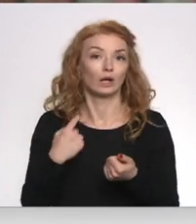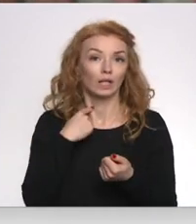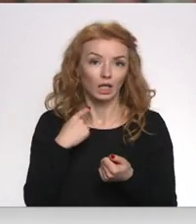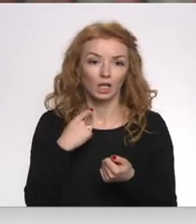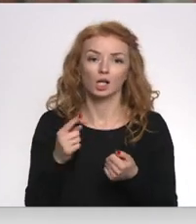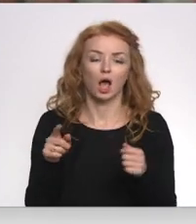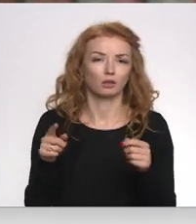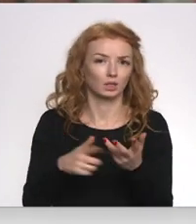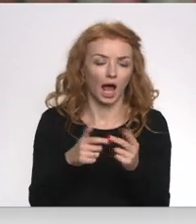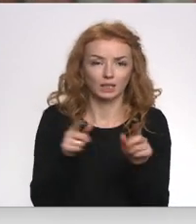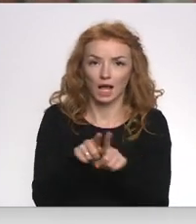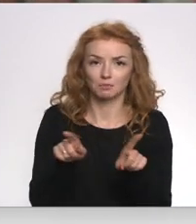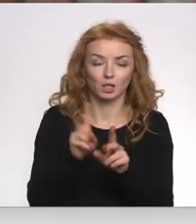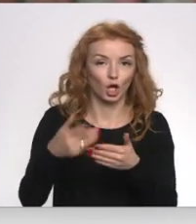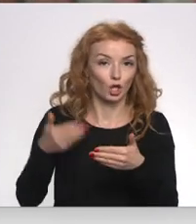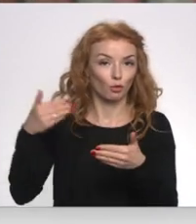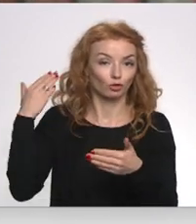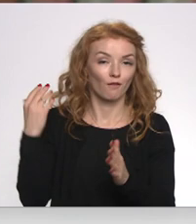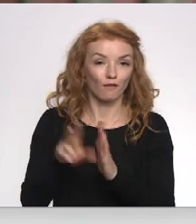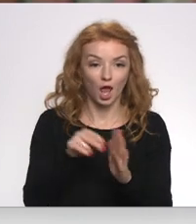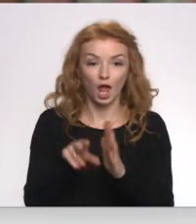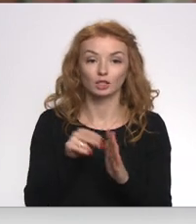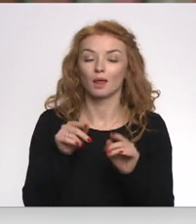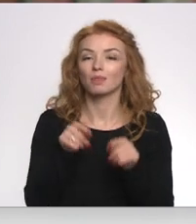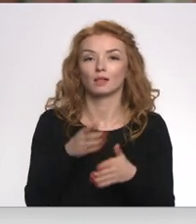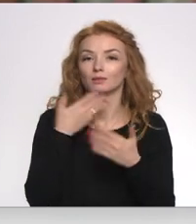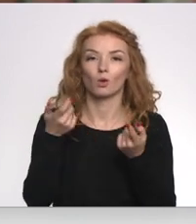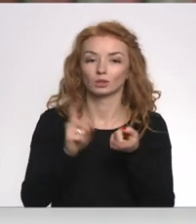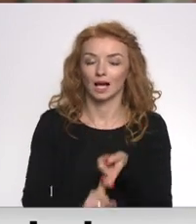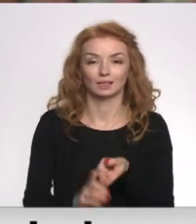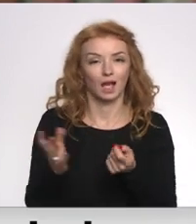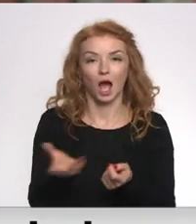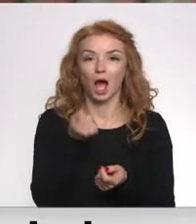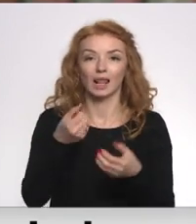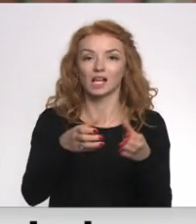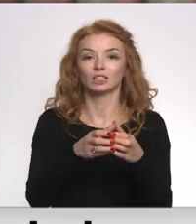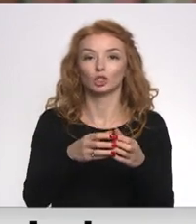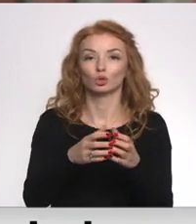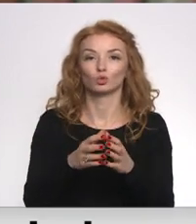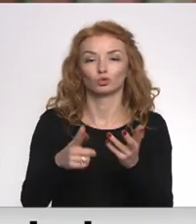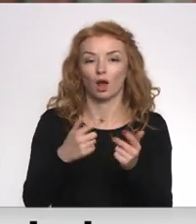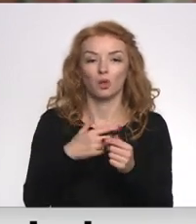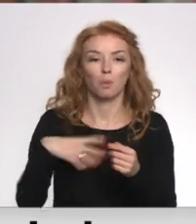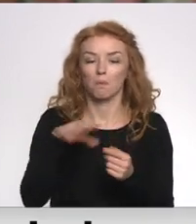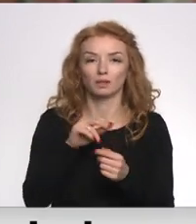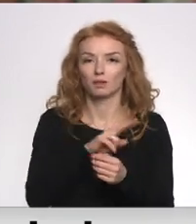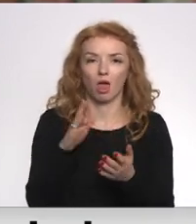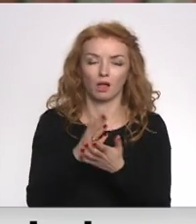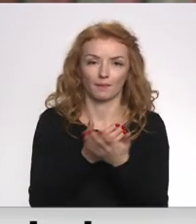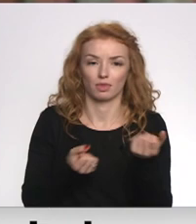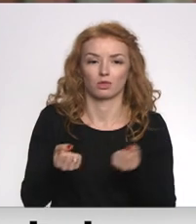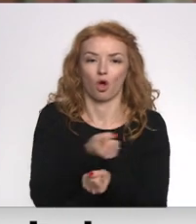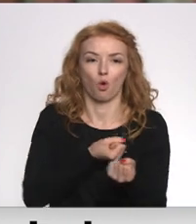tieši tikpat, cik iepriekšējās vēlēšanās. Tā kā tas nav saistīts ar iecirkņu daudzumu, ko mēs tagad būtu taupījuši, ne mēs, bet pašvaldības